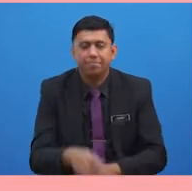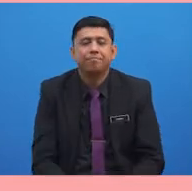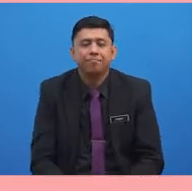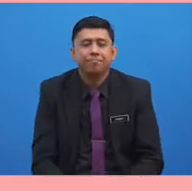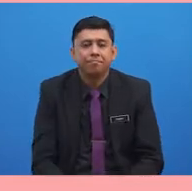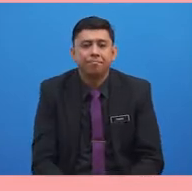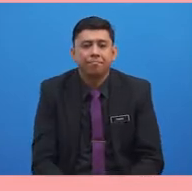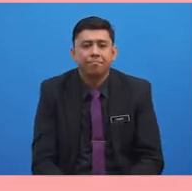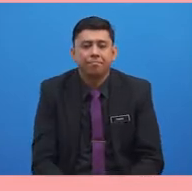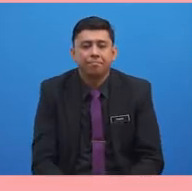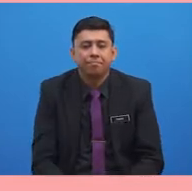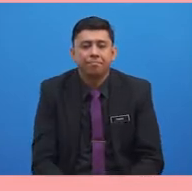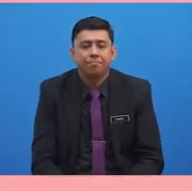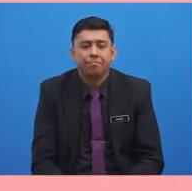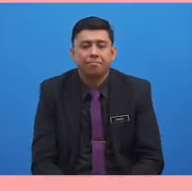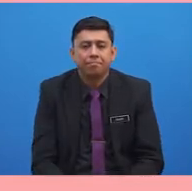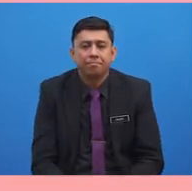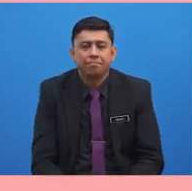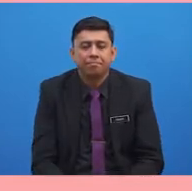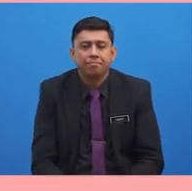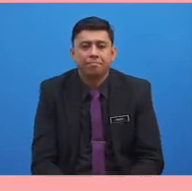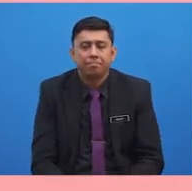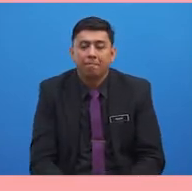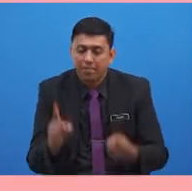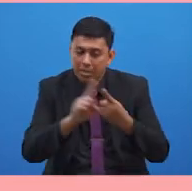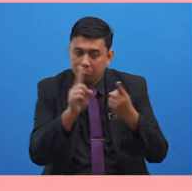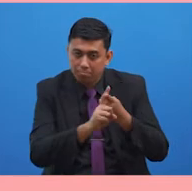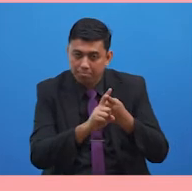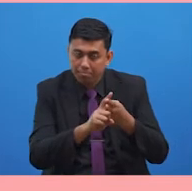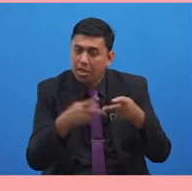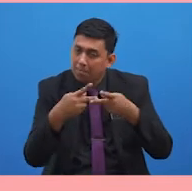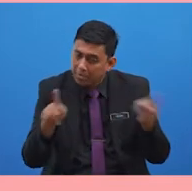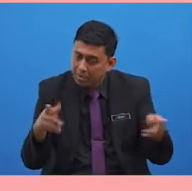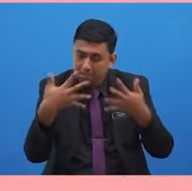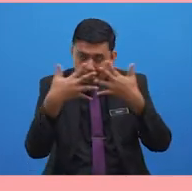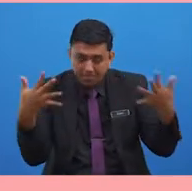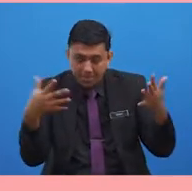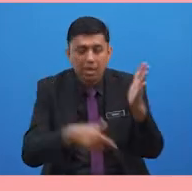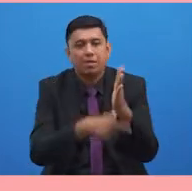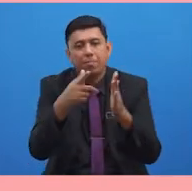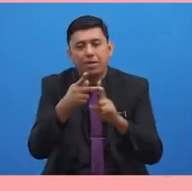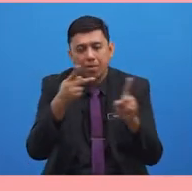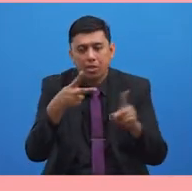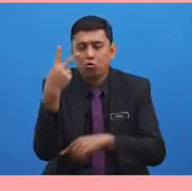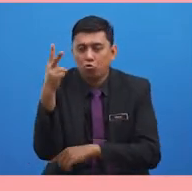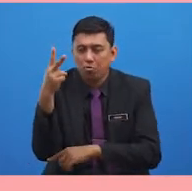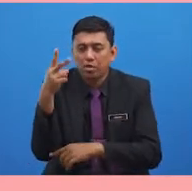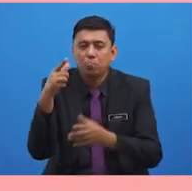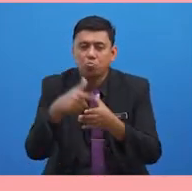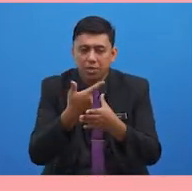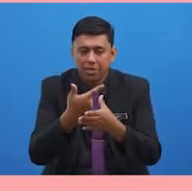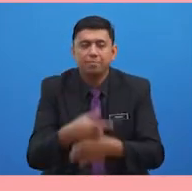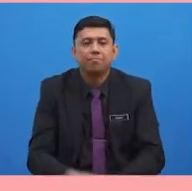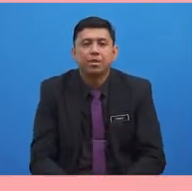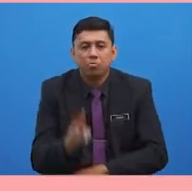jawapan lain yang boleh dimasukkan adalah pertama, pernah dipenjara lebih daripada 12